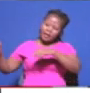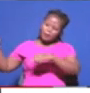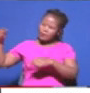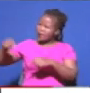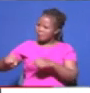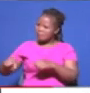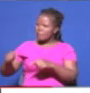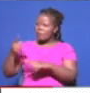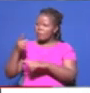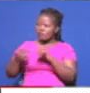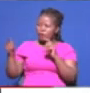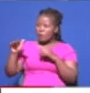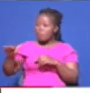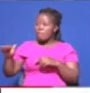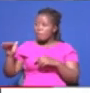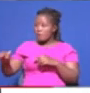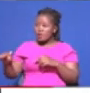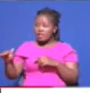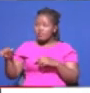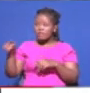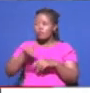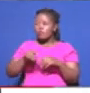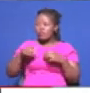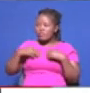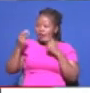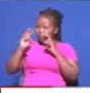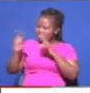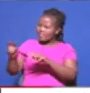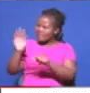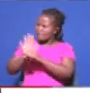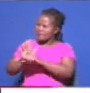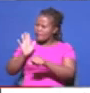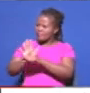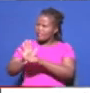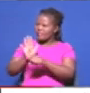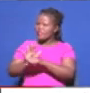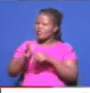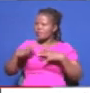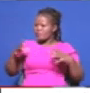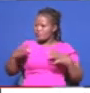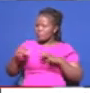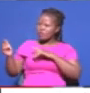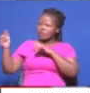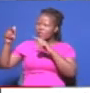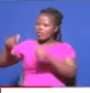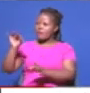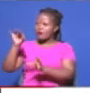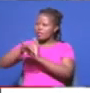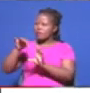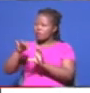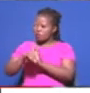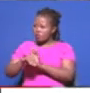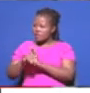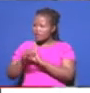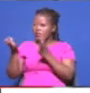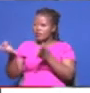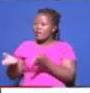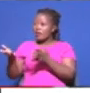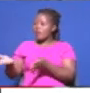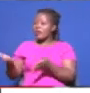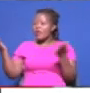Kuanzia asubuhi tumeshuhudia watu wengi sana wenye wamekuja kupika kura. Sasa tunaona sasa hakuna